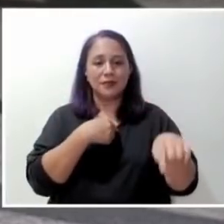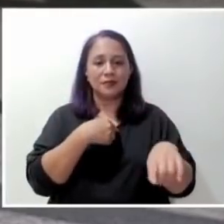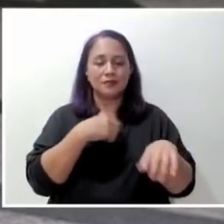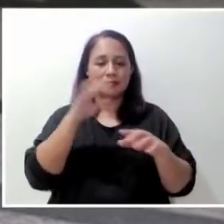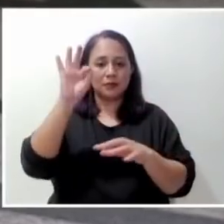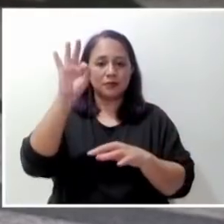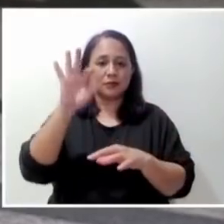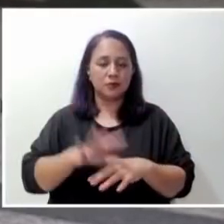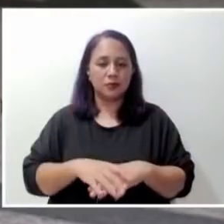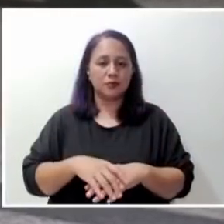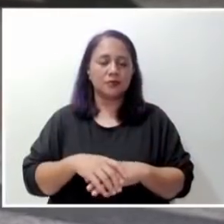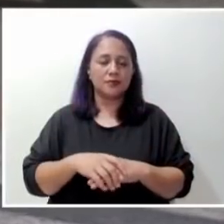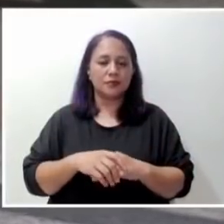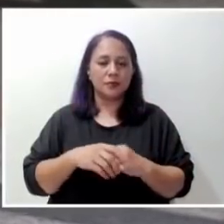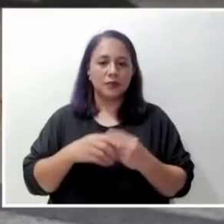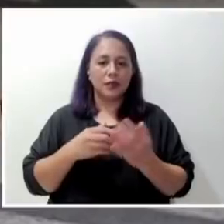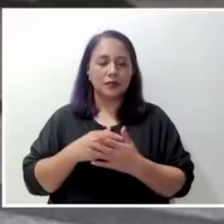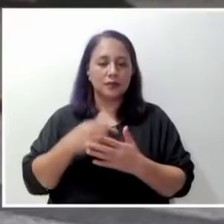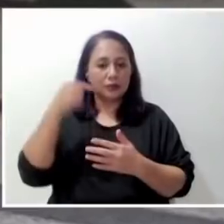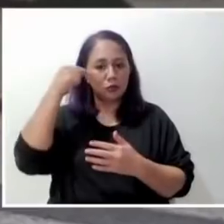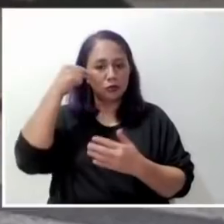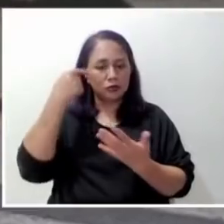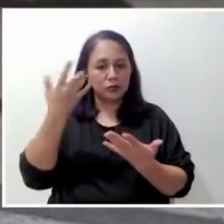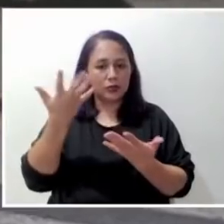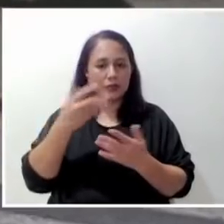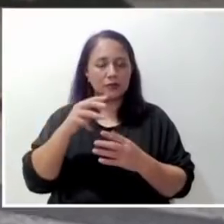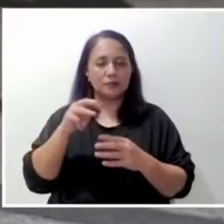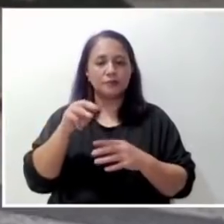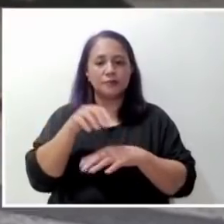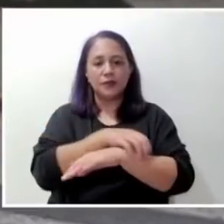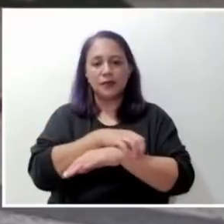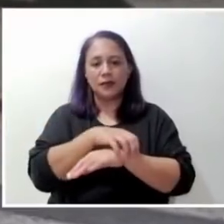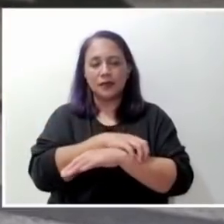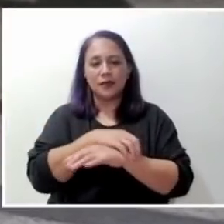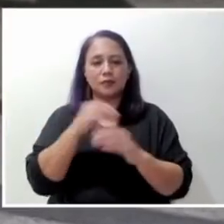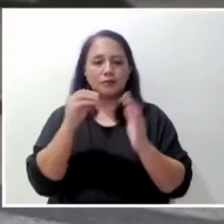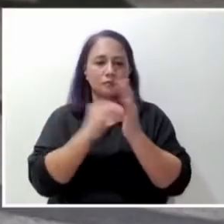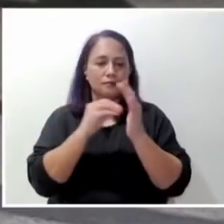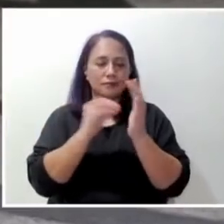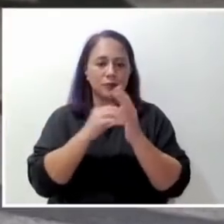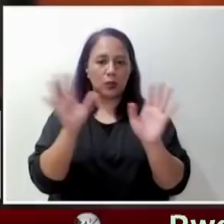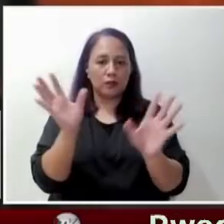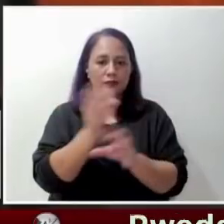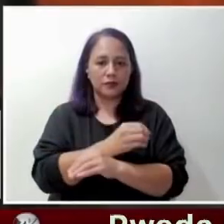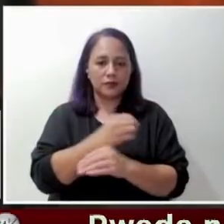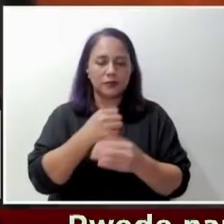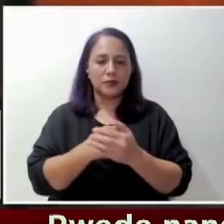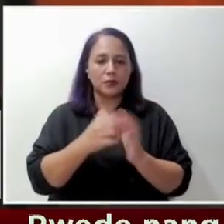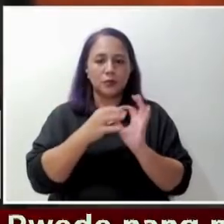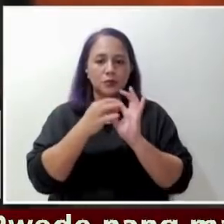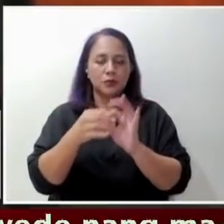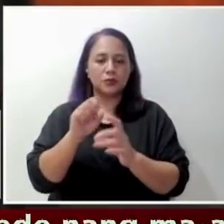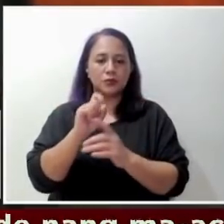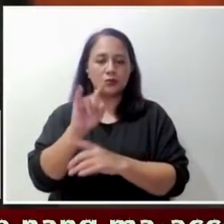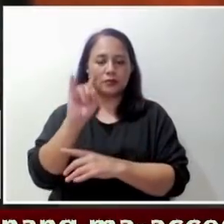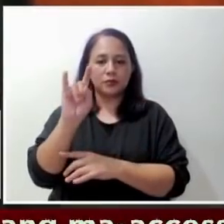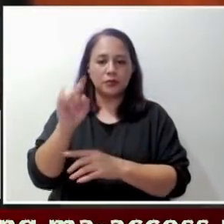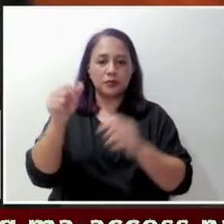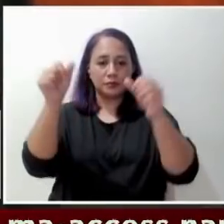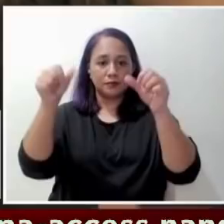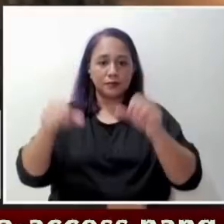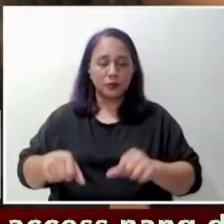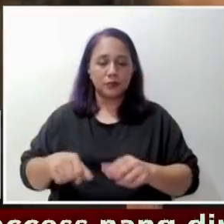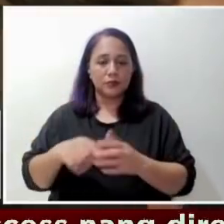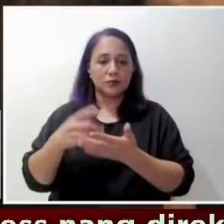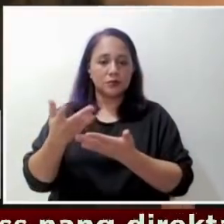ng Kingdom of Jesus Christ Church sa Makati Prosecutor's Office kanina. Ito ay kaugnay sa isang social media post ni Quibuloy